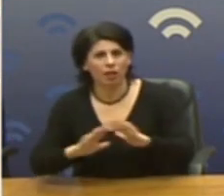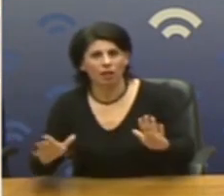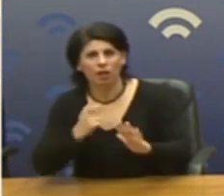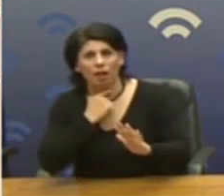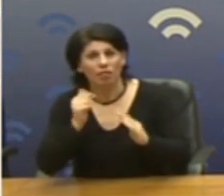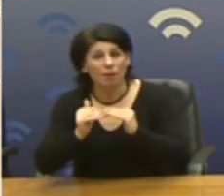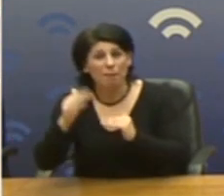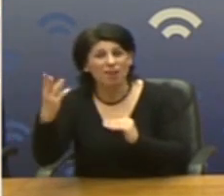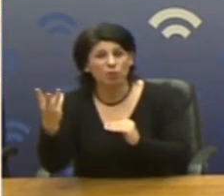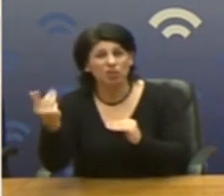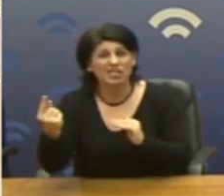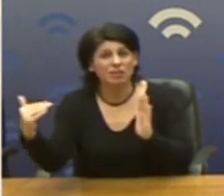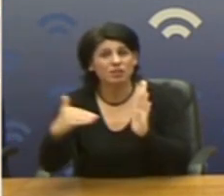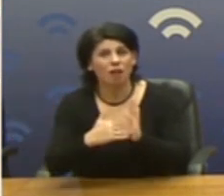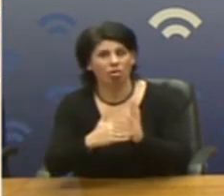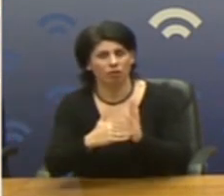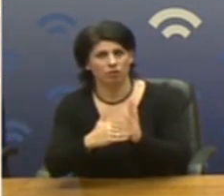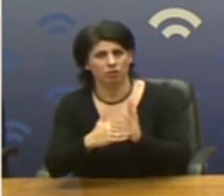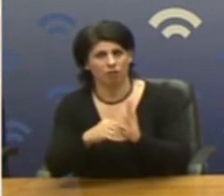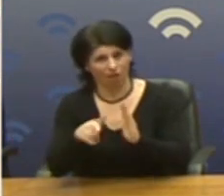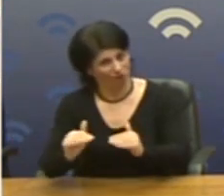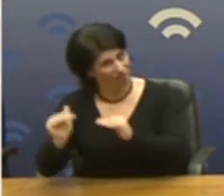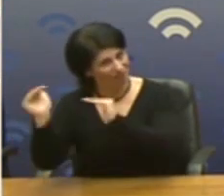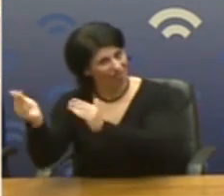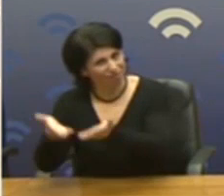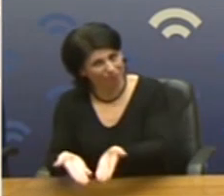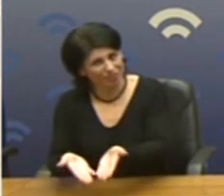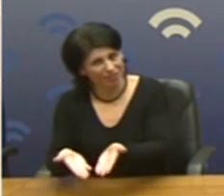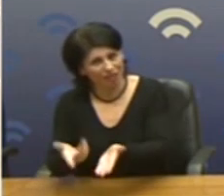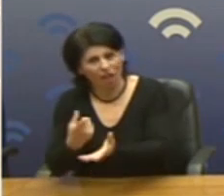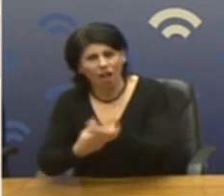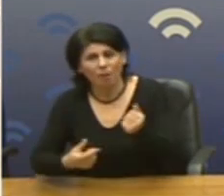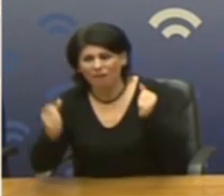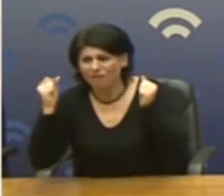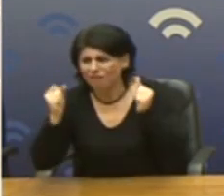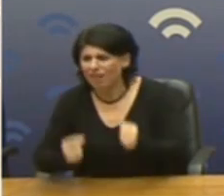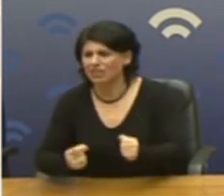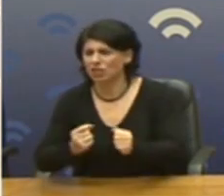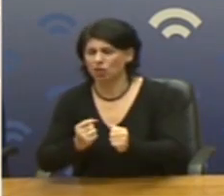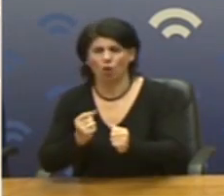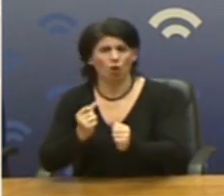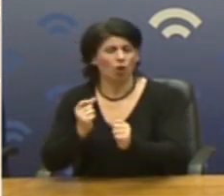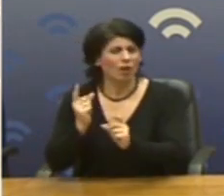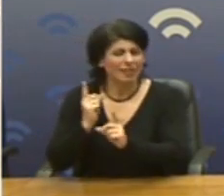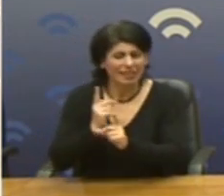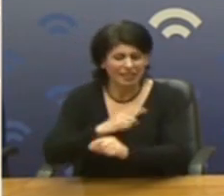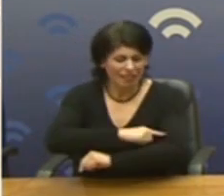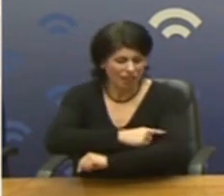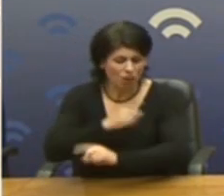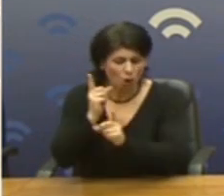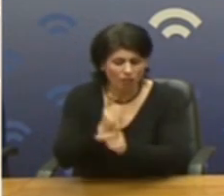από 3.500. Αναβάθμιση, λέτε εσείς, στην έλλειψη βασικών ιατρικών ειδικοτήτων στα νοσοκομεία της